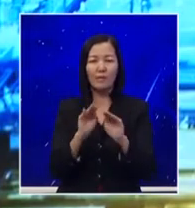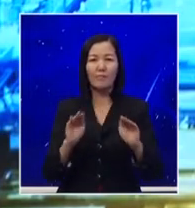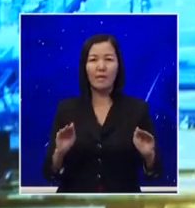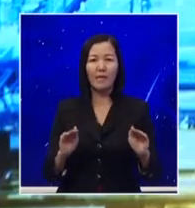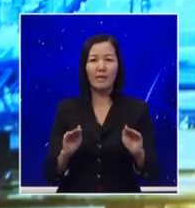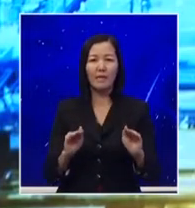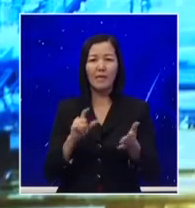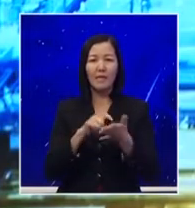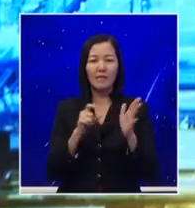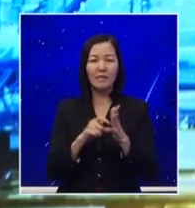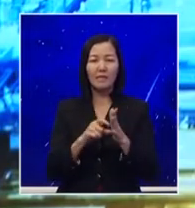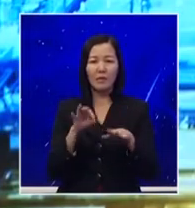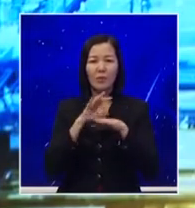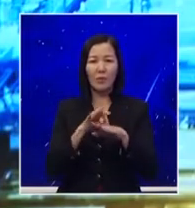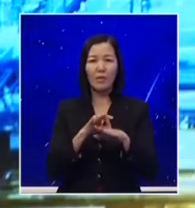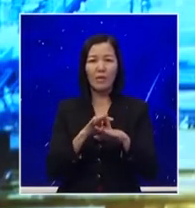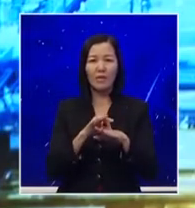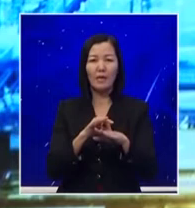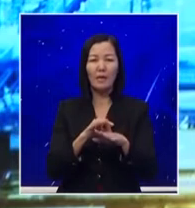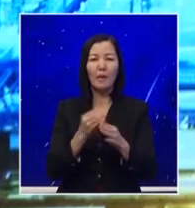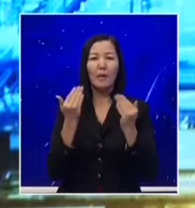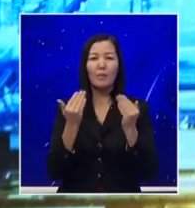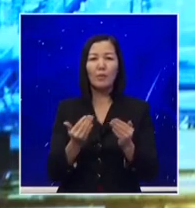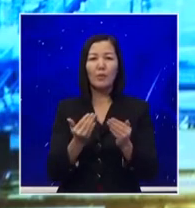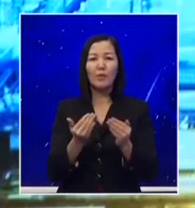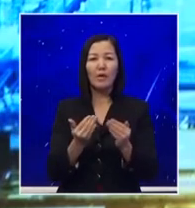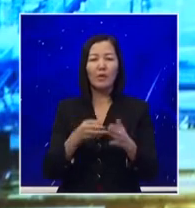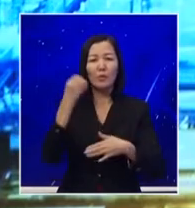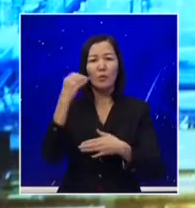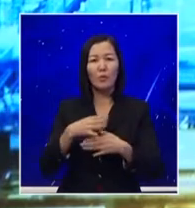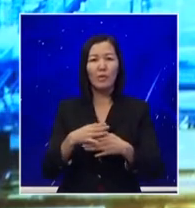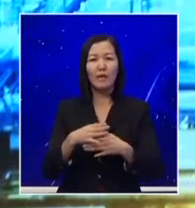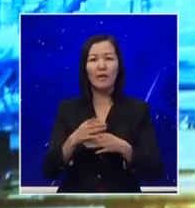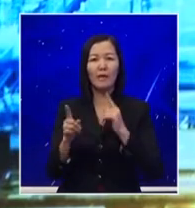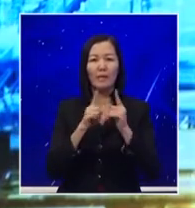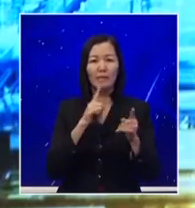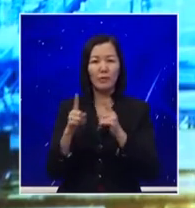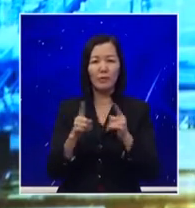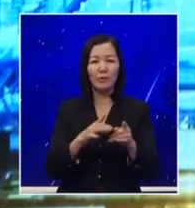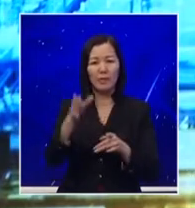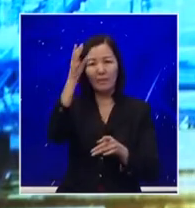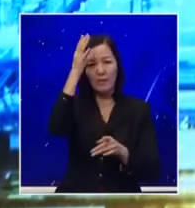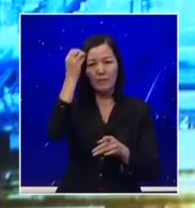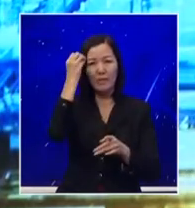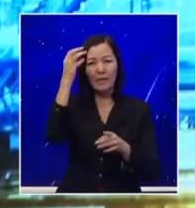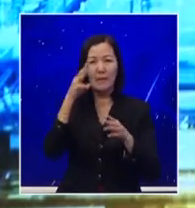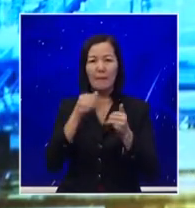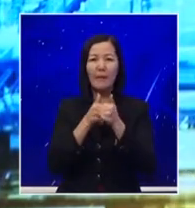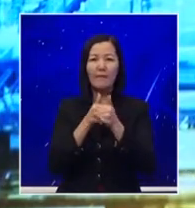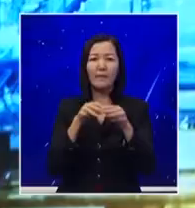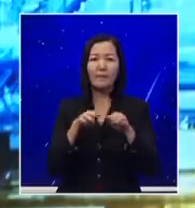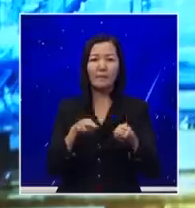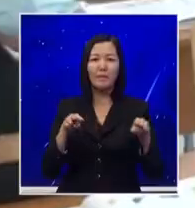баладан аспайтын сыныптарда өтеді. Бұл туралы орталық коммуникациялар қызметінде өткен баспасөз мәслихатында білім және ғылым